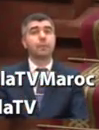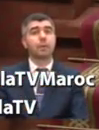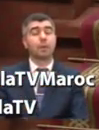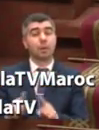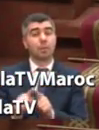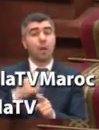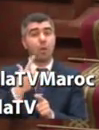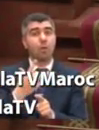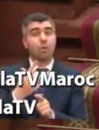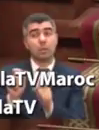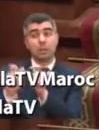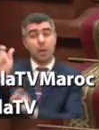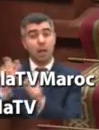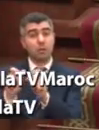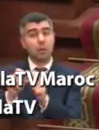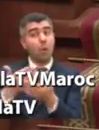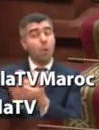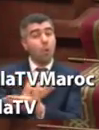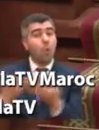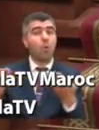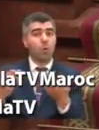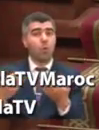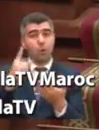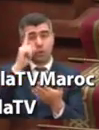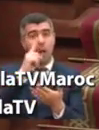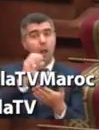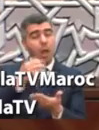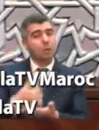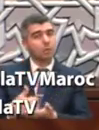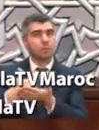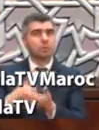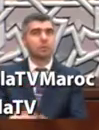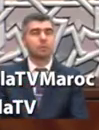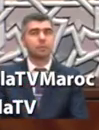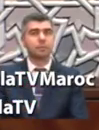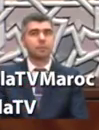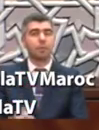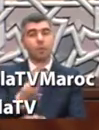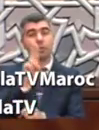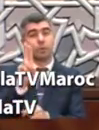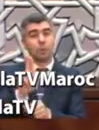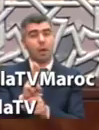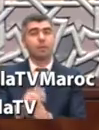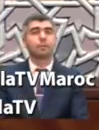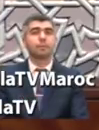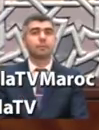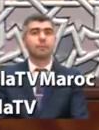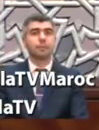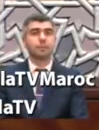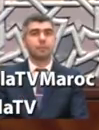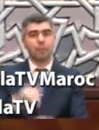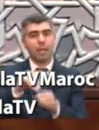الموضوع خصو يتهناوا منه نهائيا ان شاء الله. طيب، السؤال العاشر في هذا القطاع